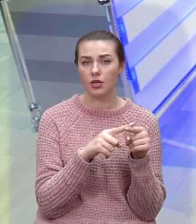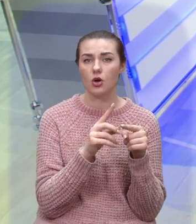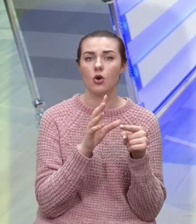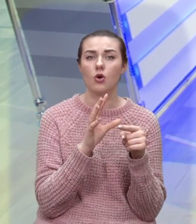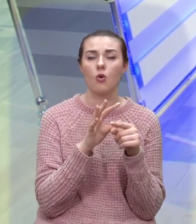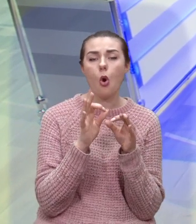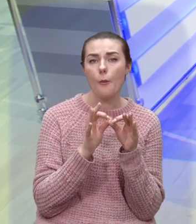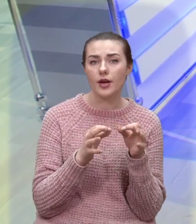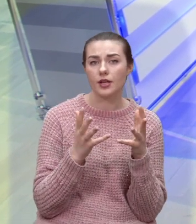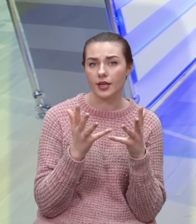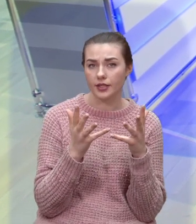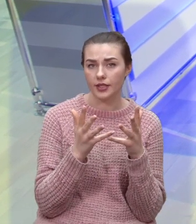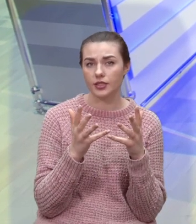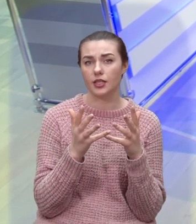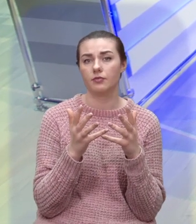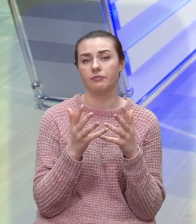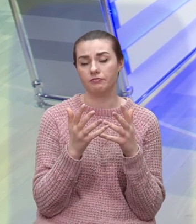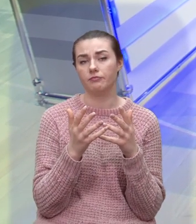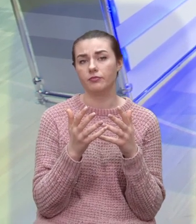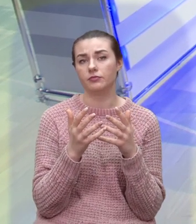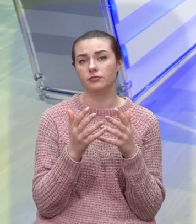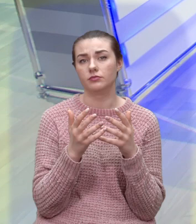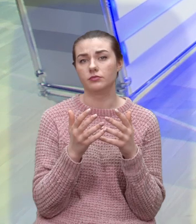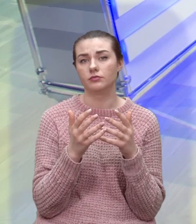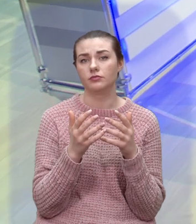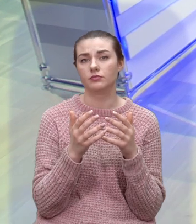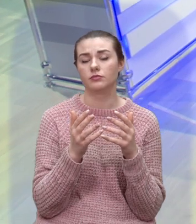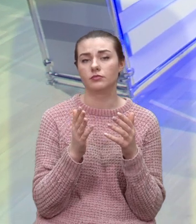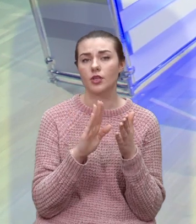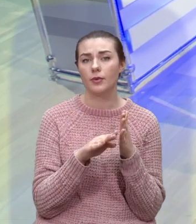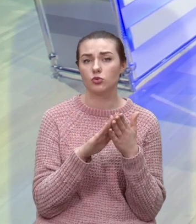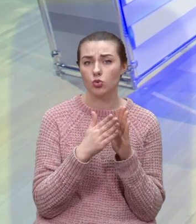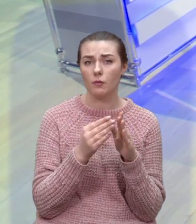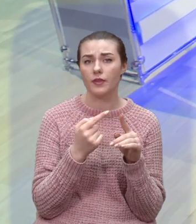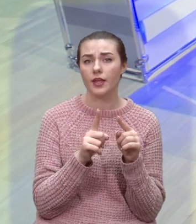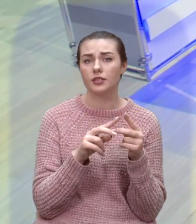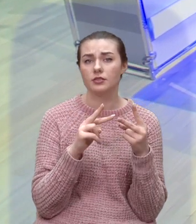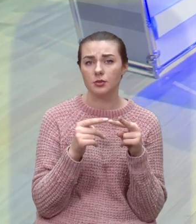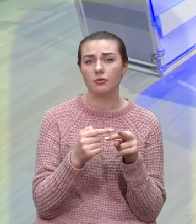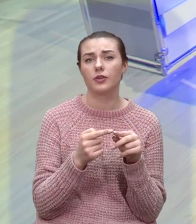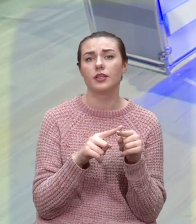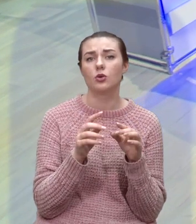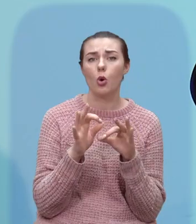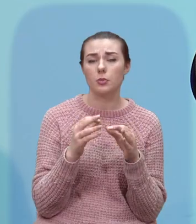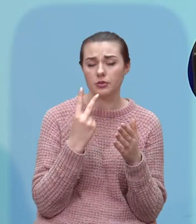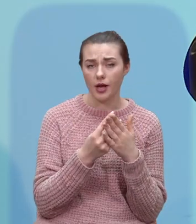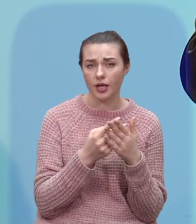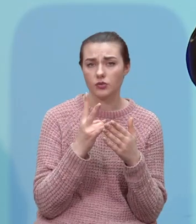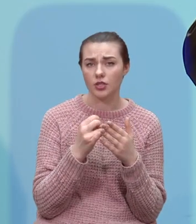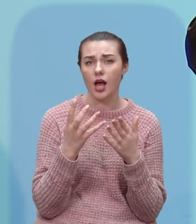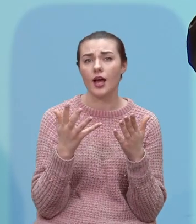об образах каких-то да безусловно эти символы эти образы